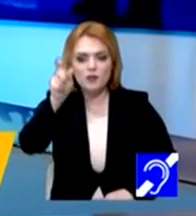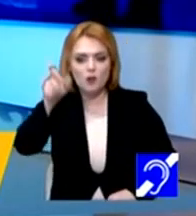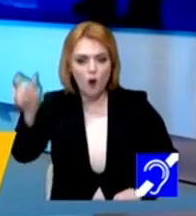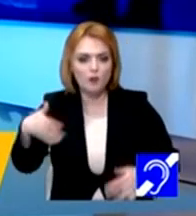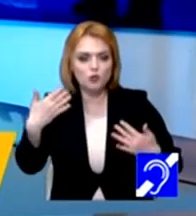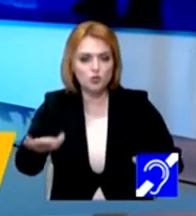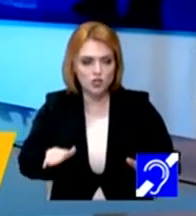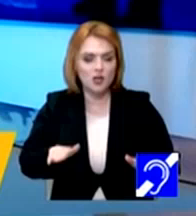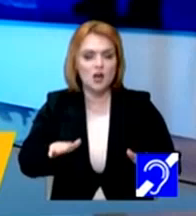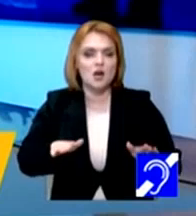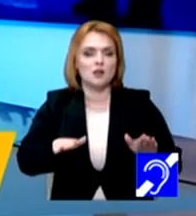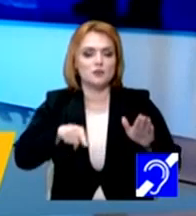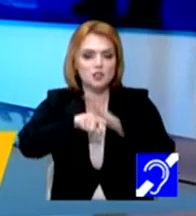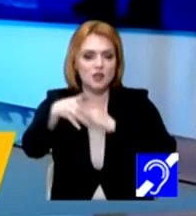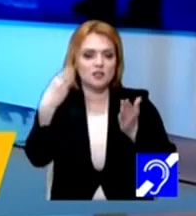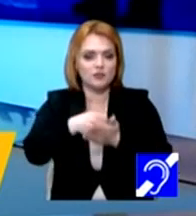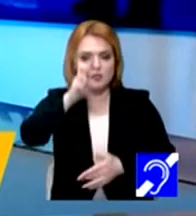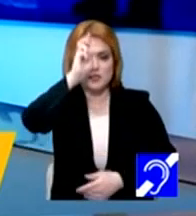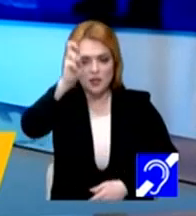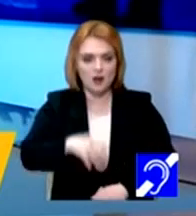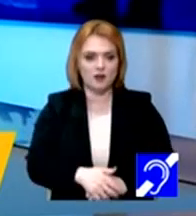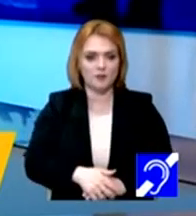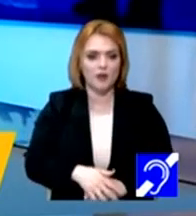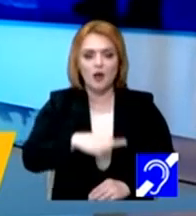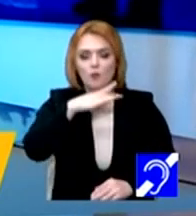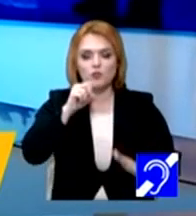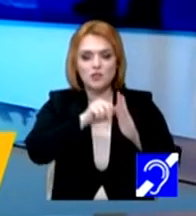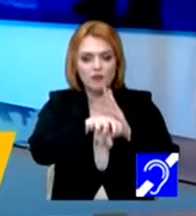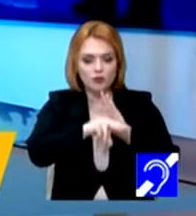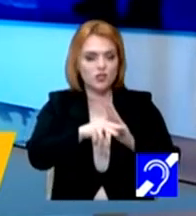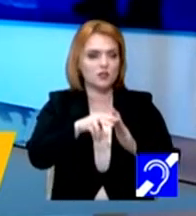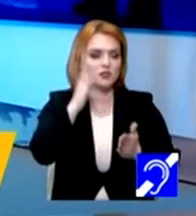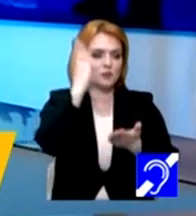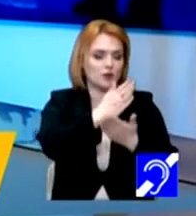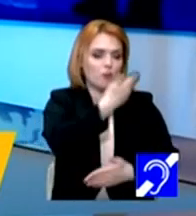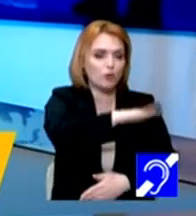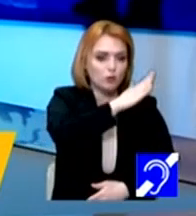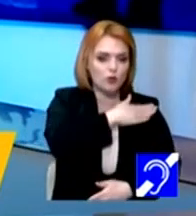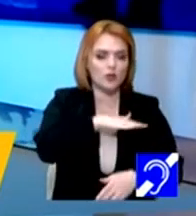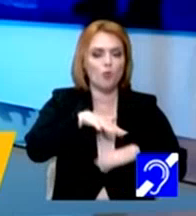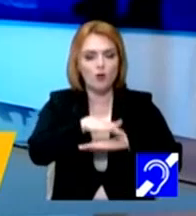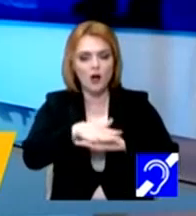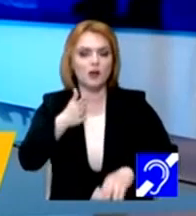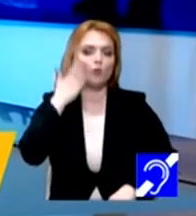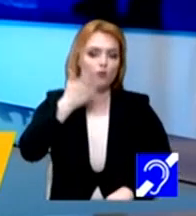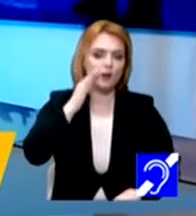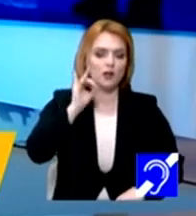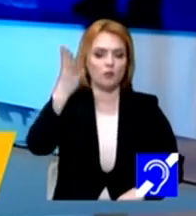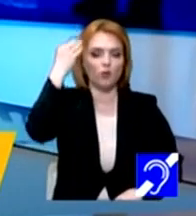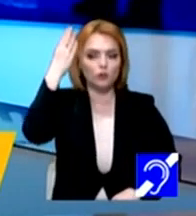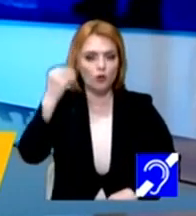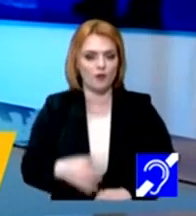și-au părăsit deja țara, iar majoritatea refugiaților se îndreaptă către Polonia, Ungaria, Slovacia, România și Republica